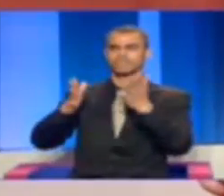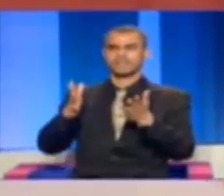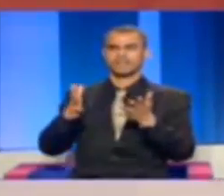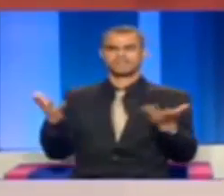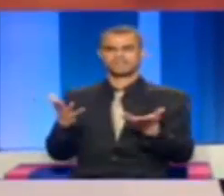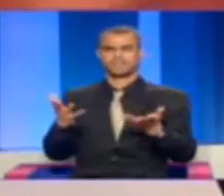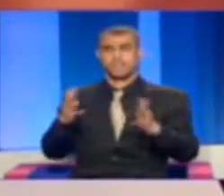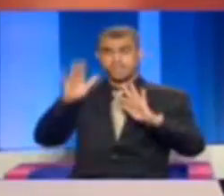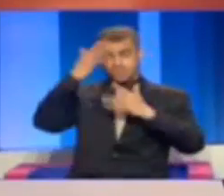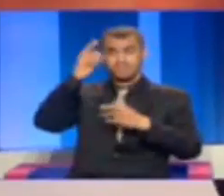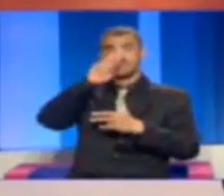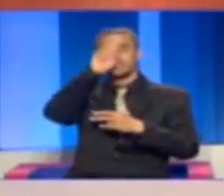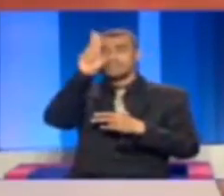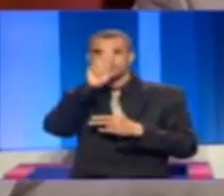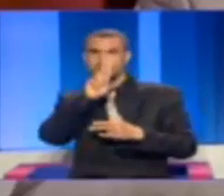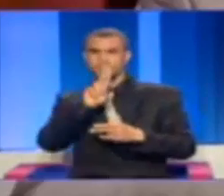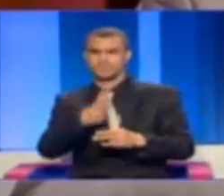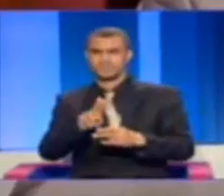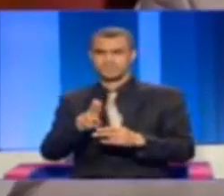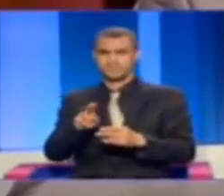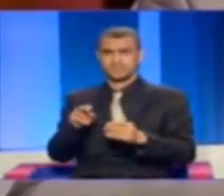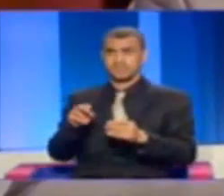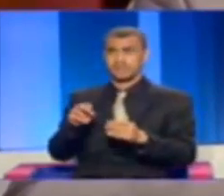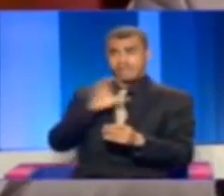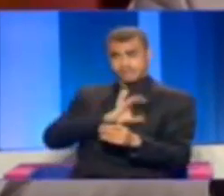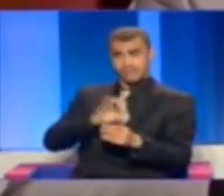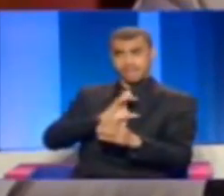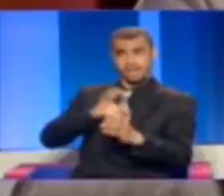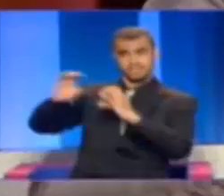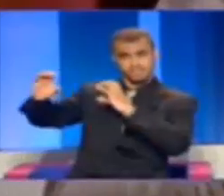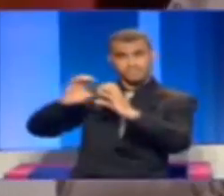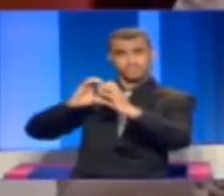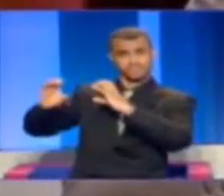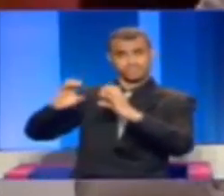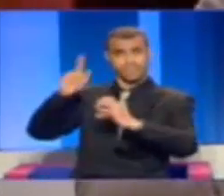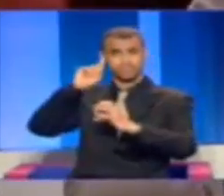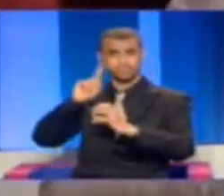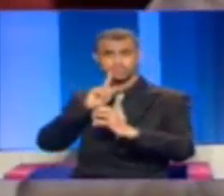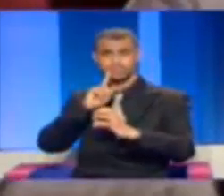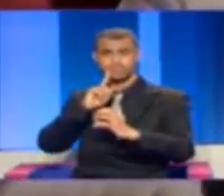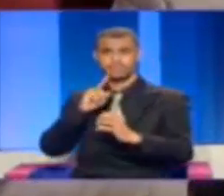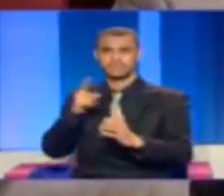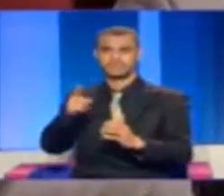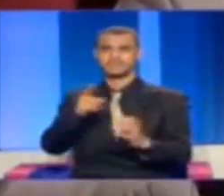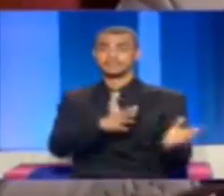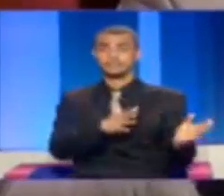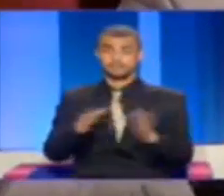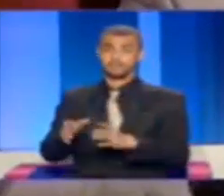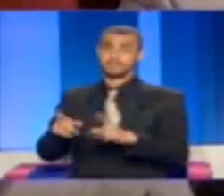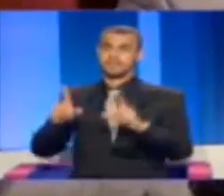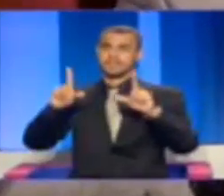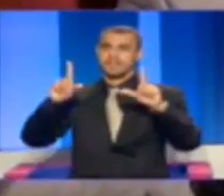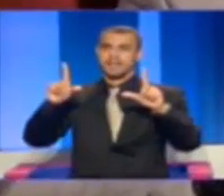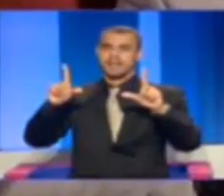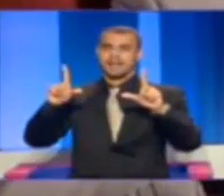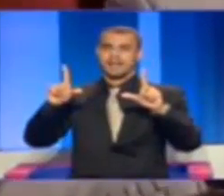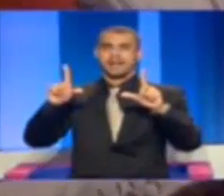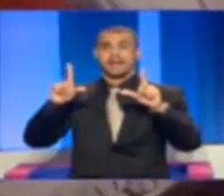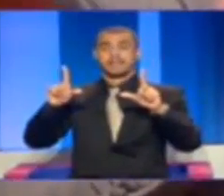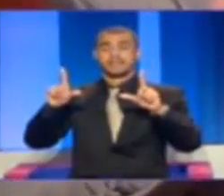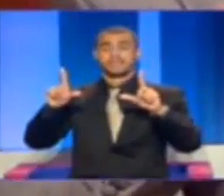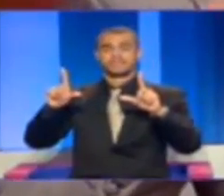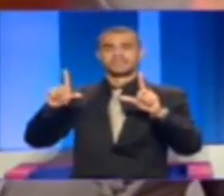انهم يتواصلوا مع هذه الفئه ويتعلموها بشكل لازم نعرفوا كذلك هنا، لان واحد المجال كذلك اللي خصك ديروا له الحلقه كله، لان المجال ديال